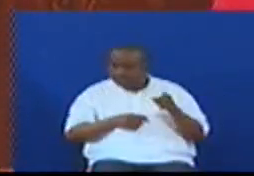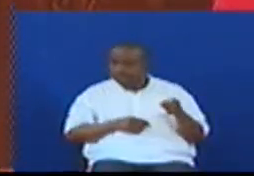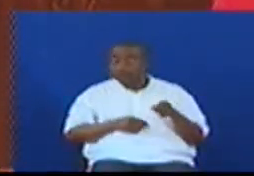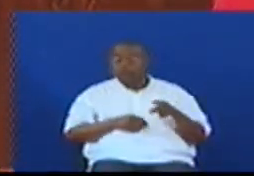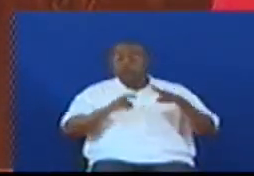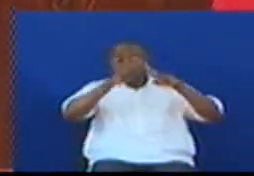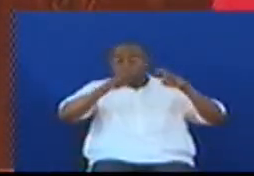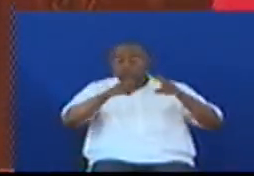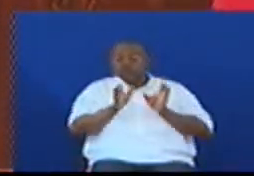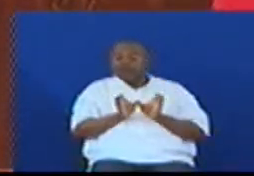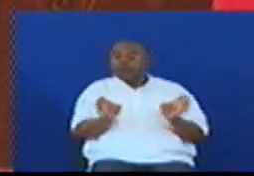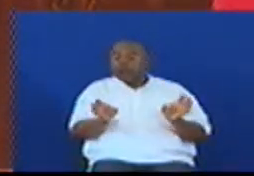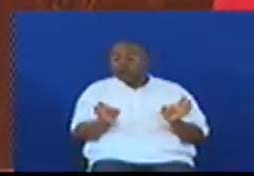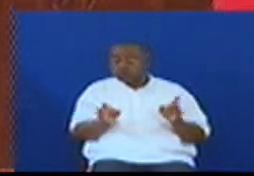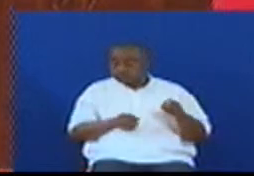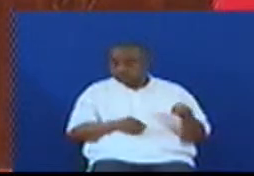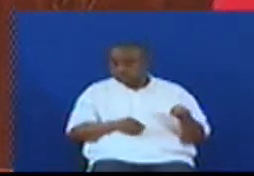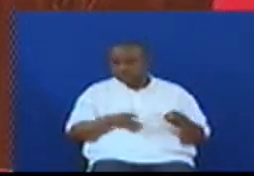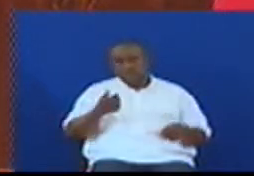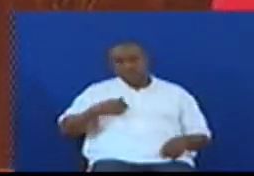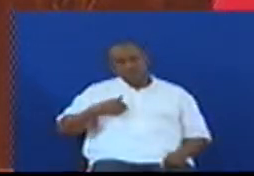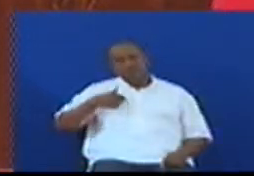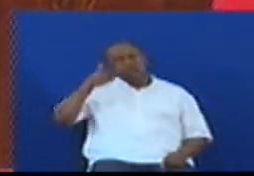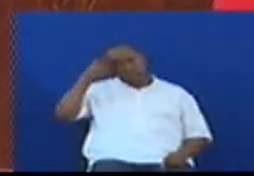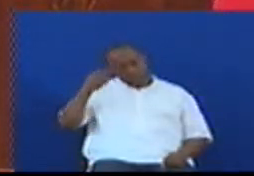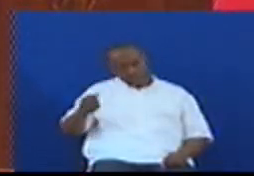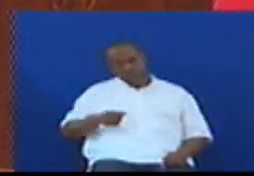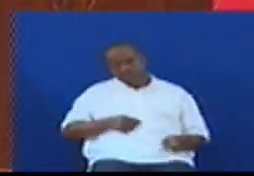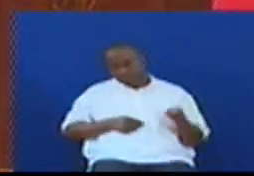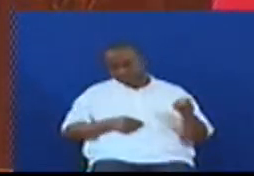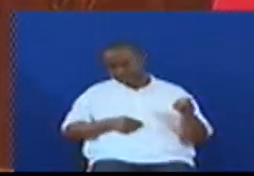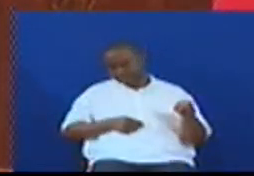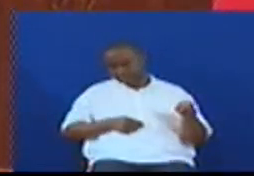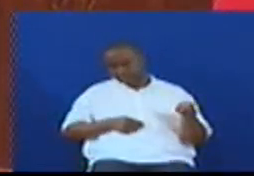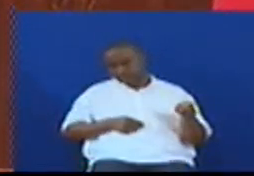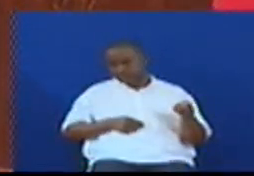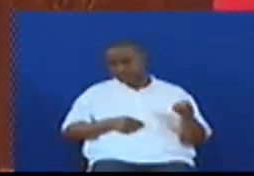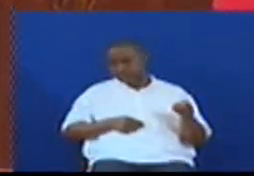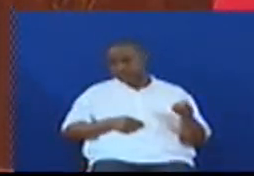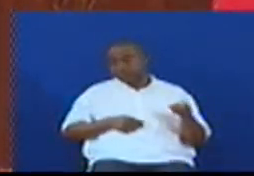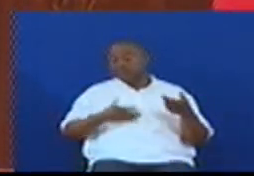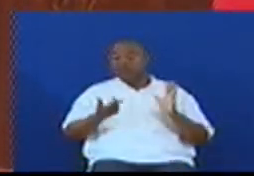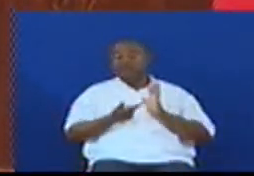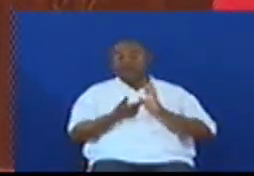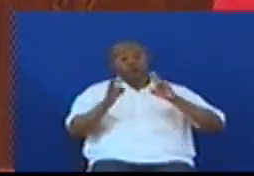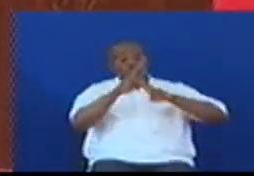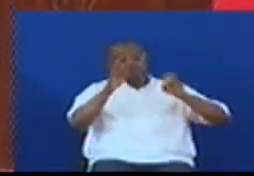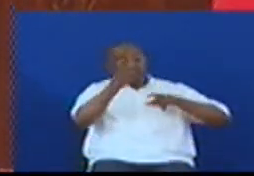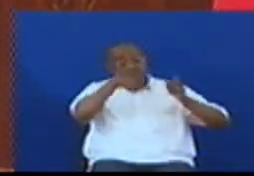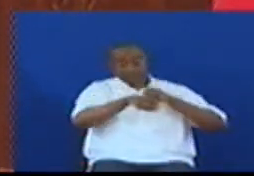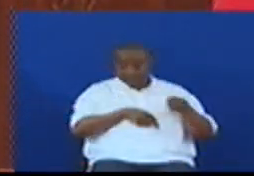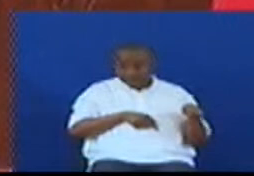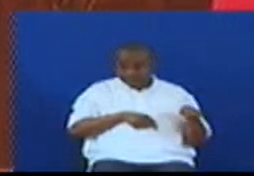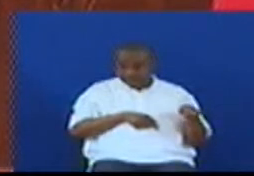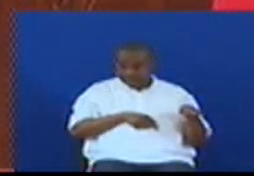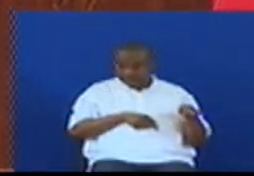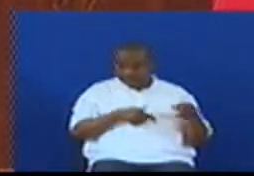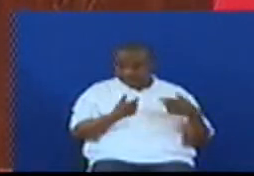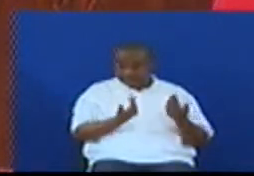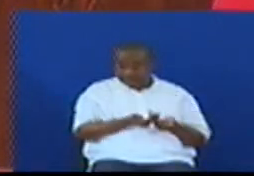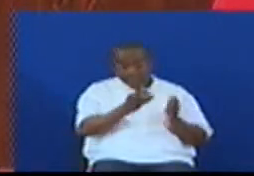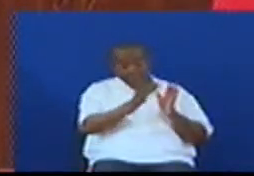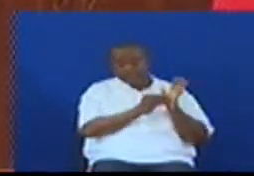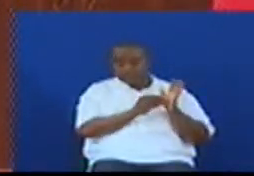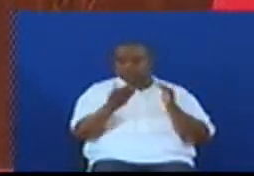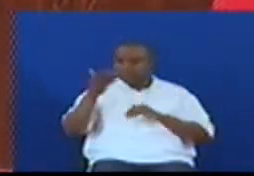maalum wa CAG. Mimi naamini na uzoefu unaonyesha kwamba anapokuja mkaguzi wa hesabu